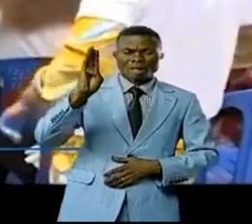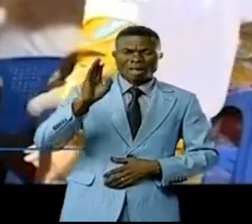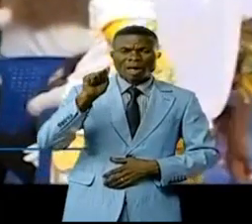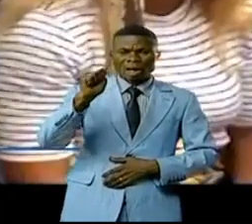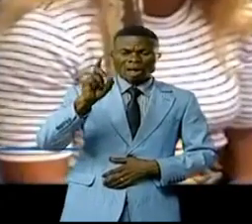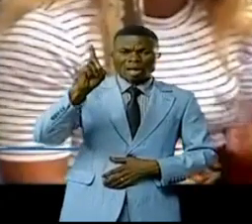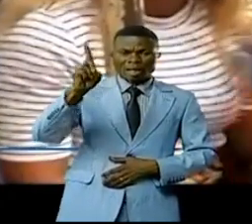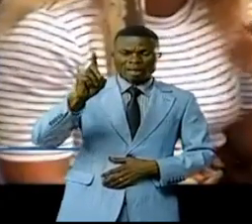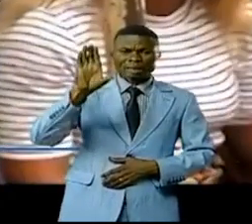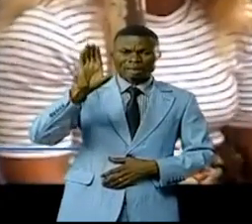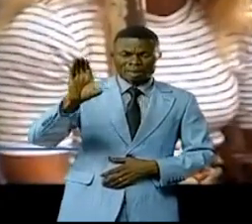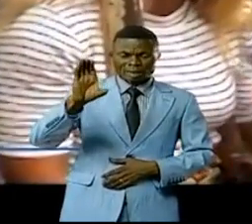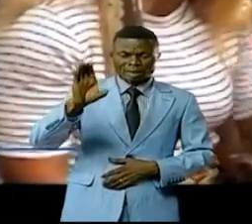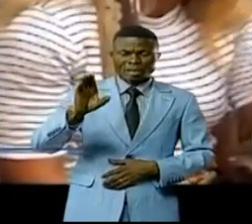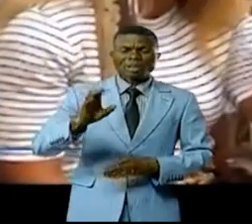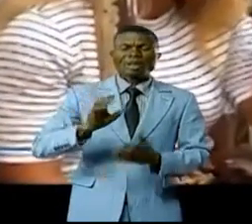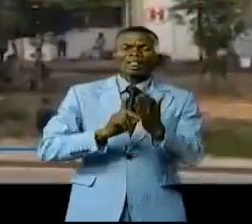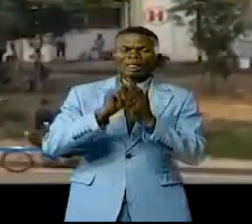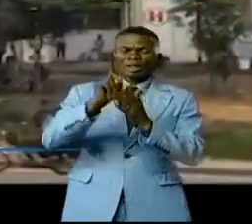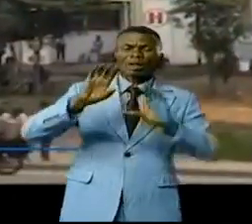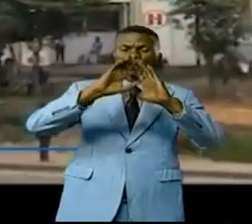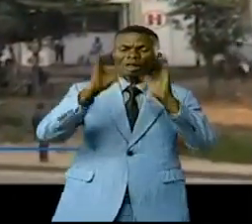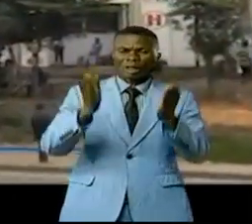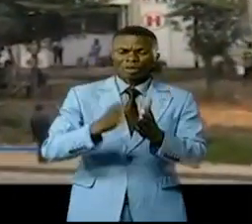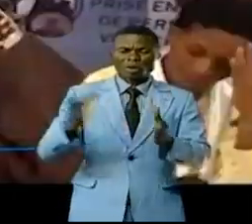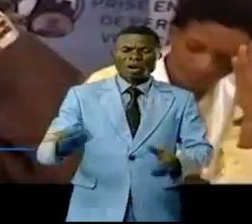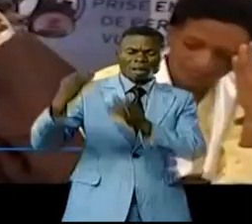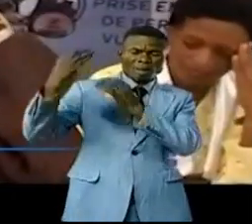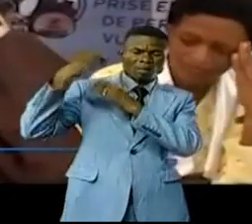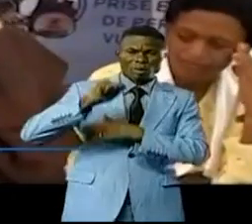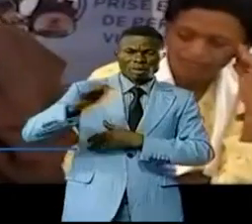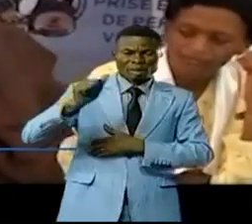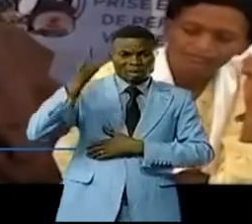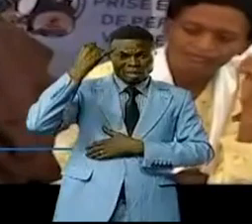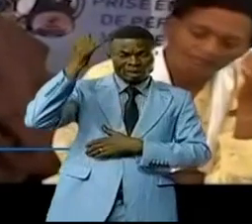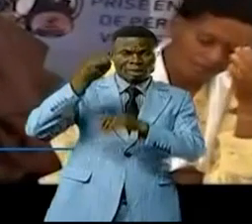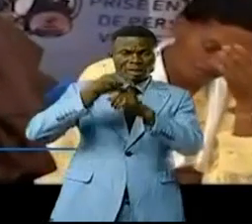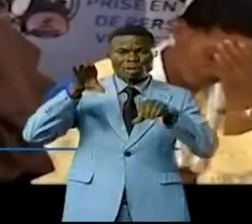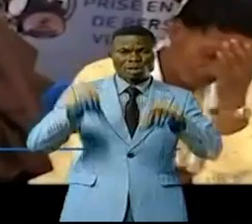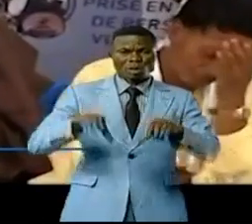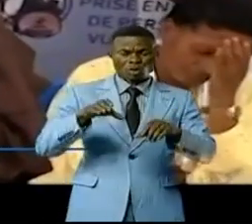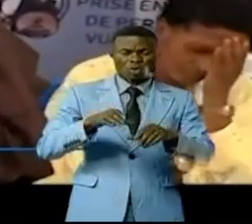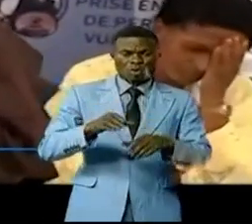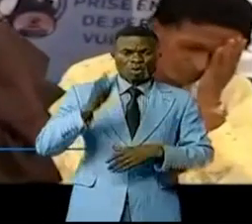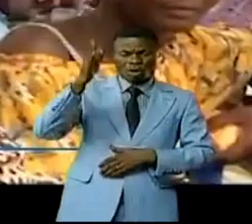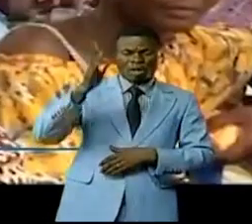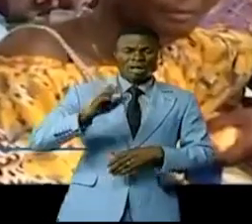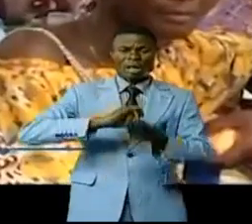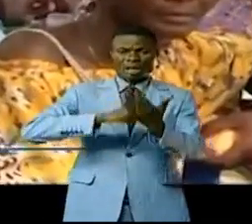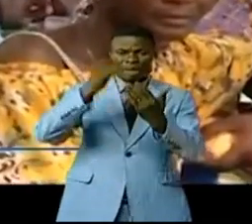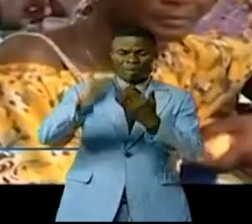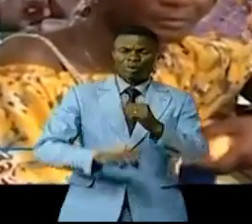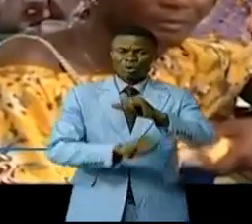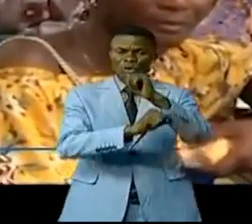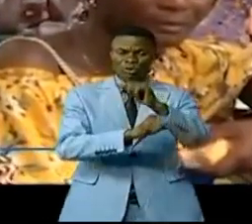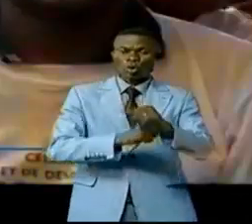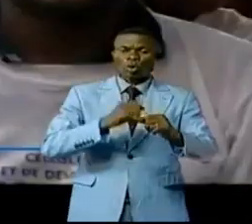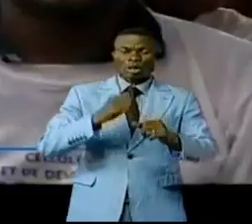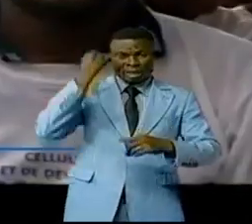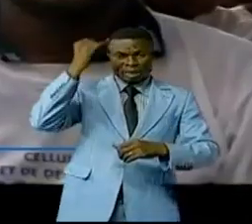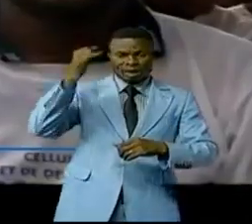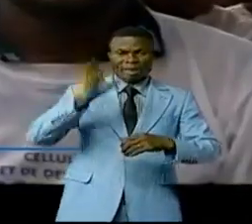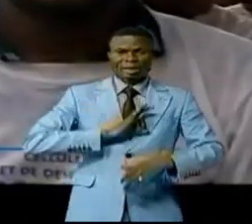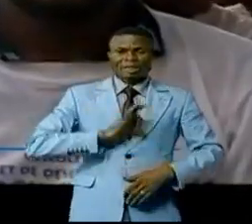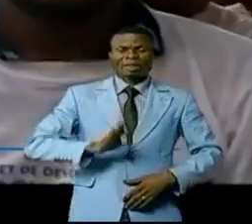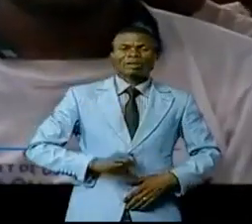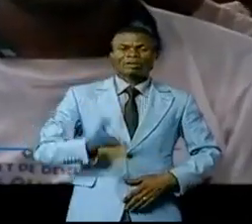le développement communautaire et l'autoprise en charge. Initié par Congo Focus, ces projets viennent soutenir les efforts du chef de l'État